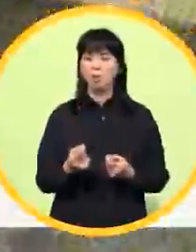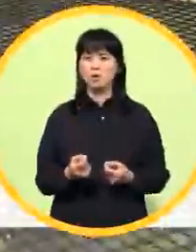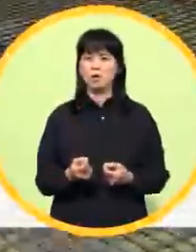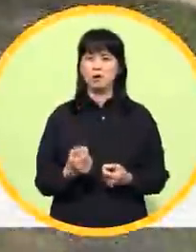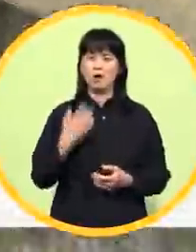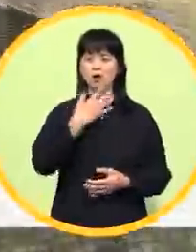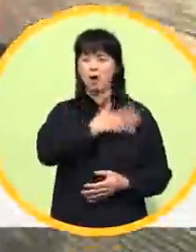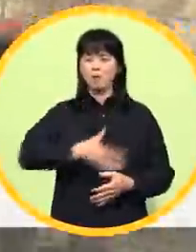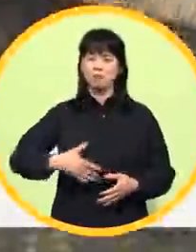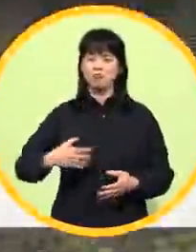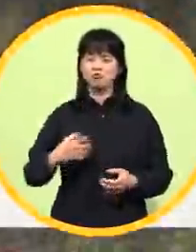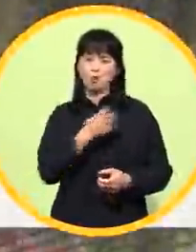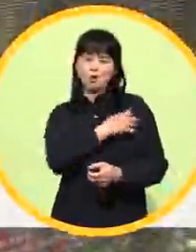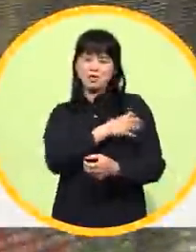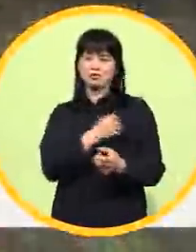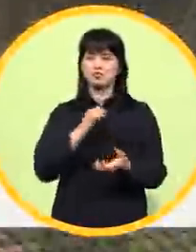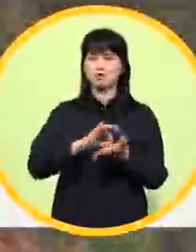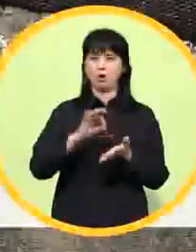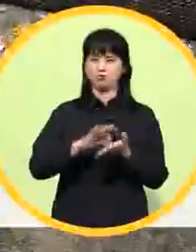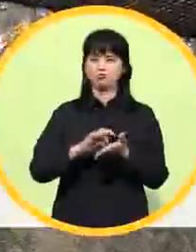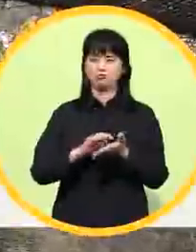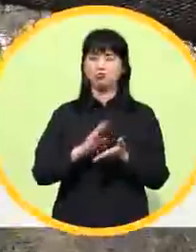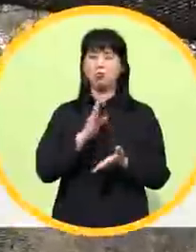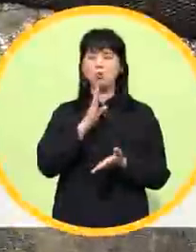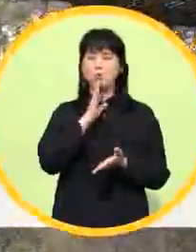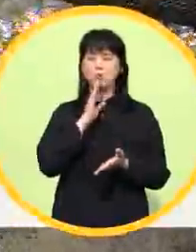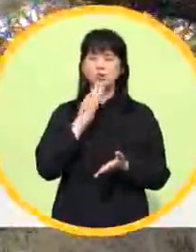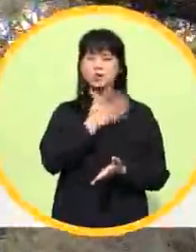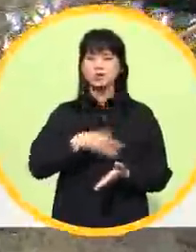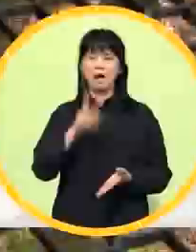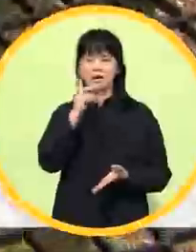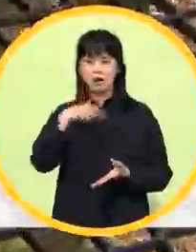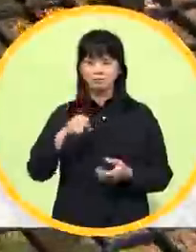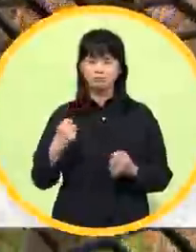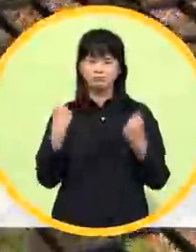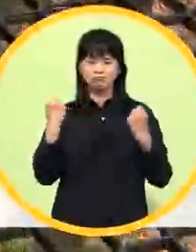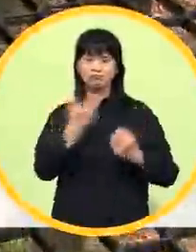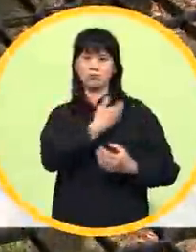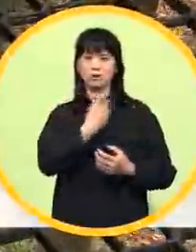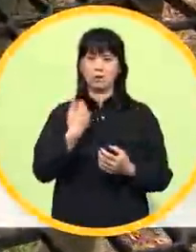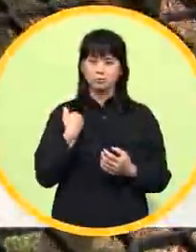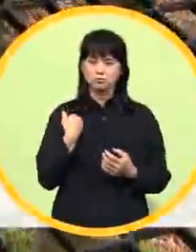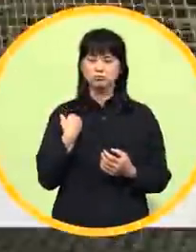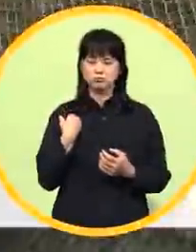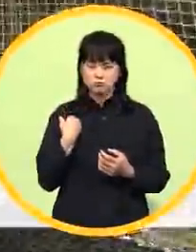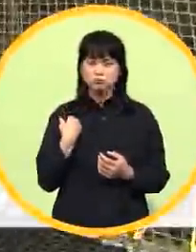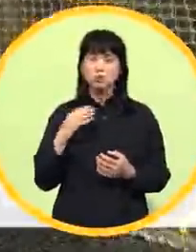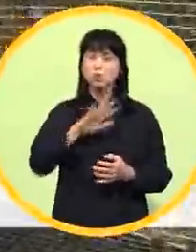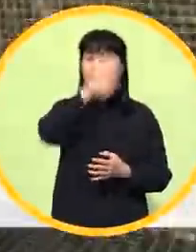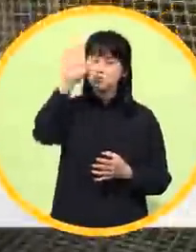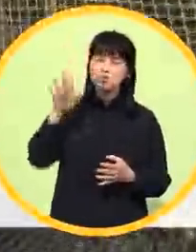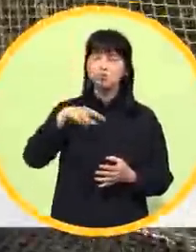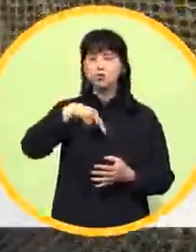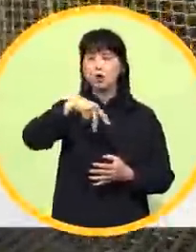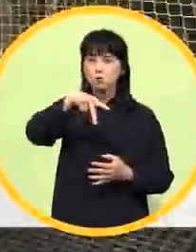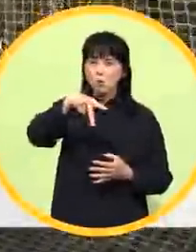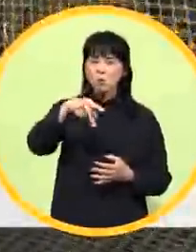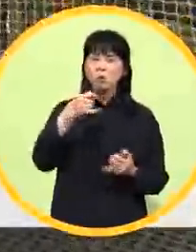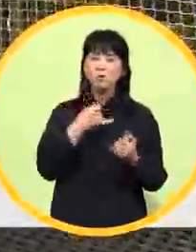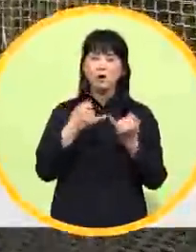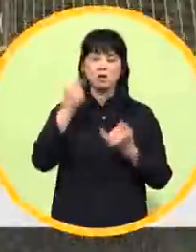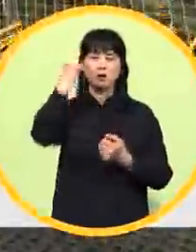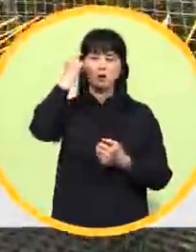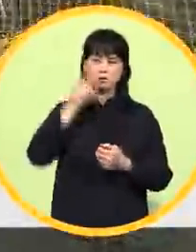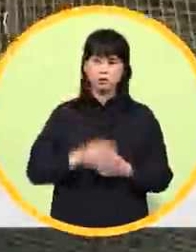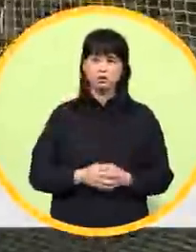先進の鍵みっくんねほんとに体幹が鍛えられるご存知なんですけどでもと空中散布はいけねえ見せるよう